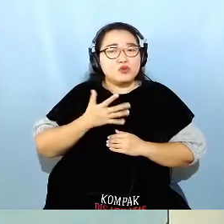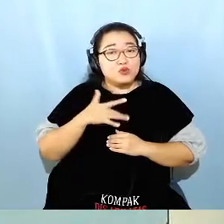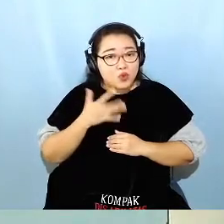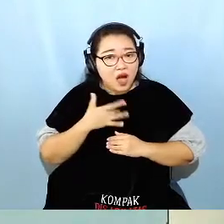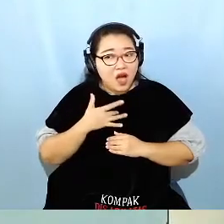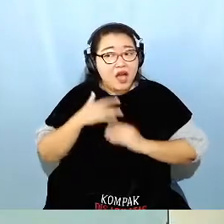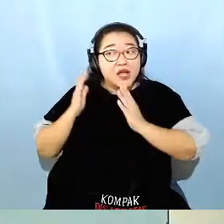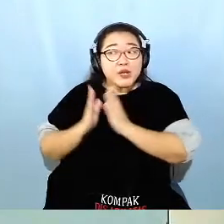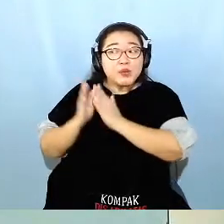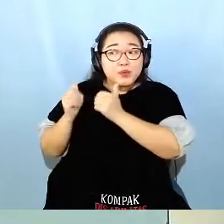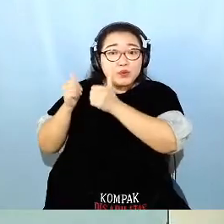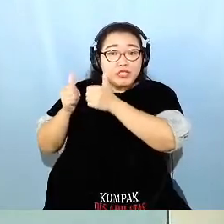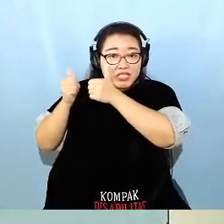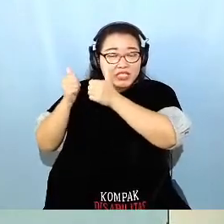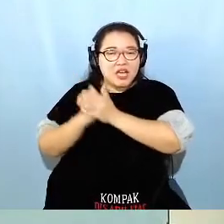Nah,